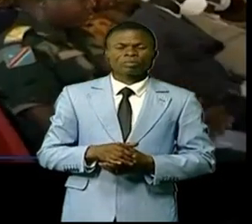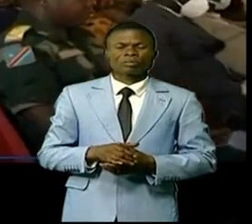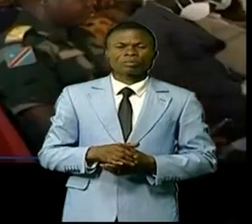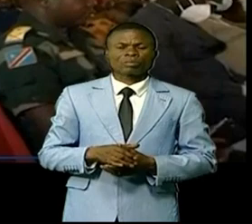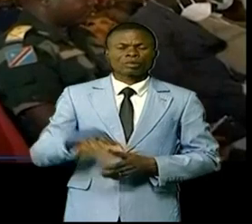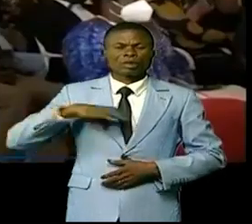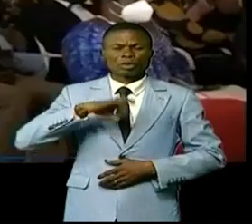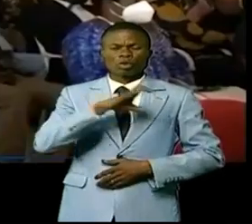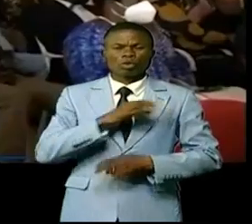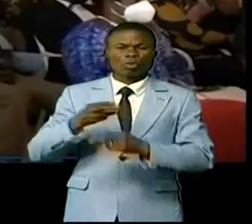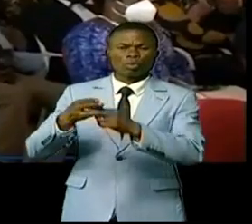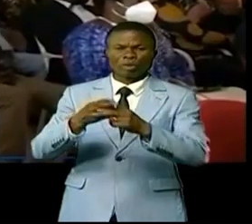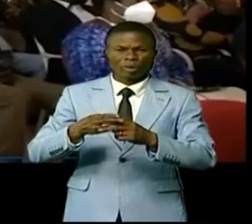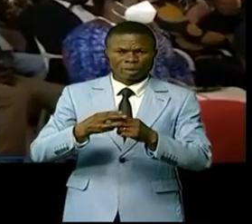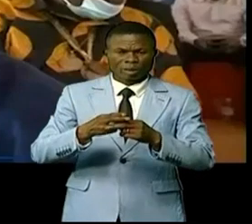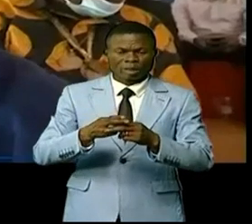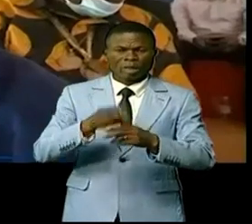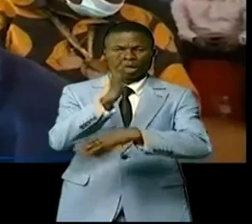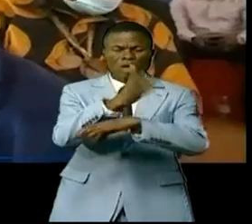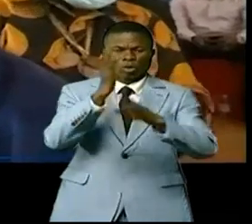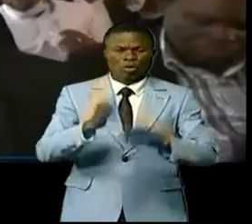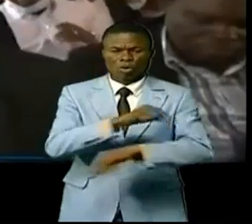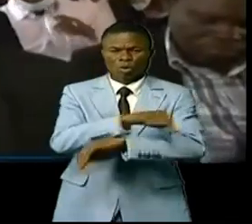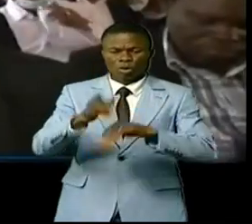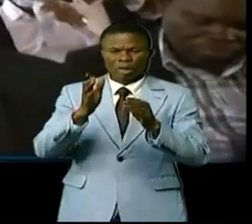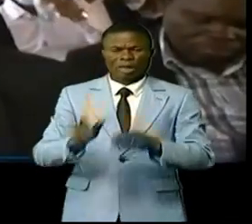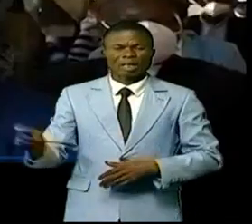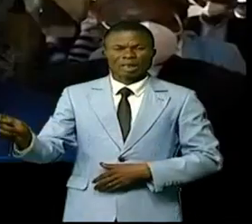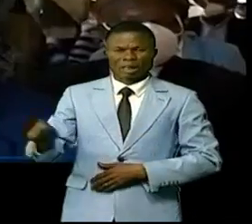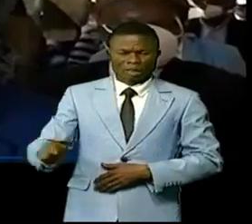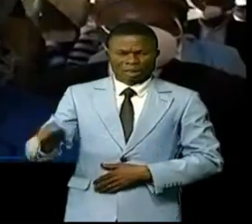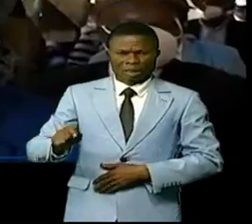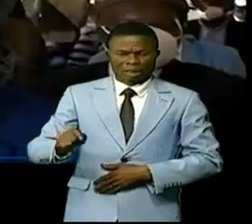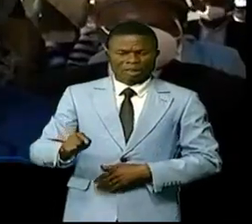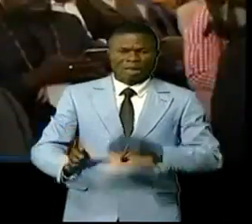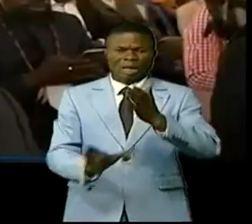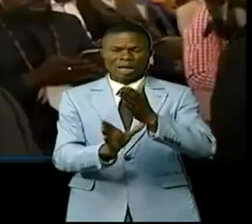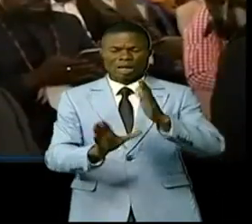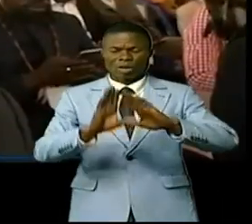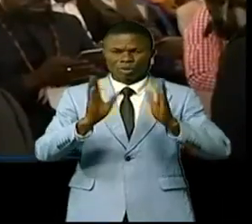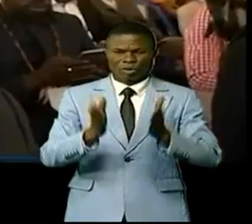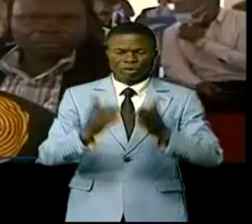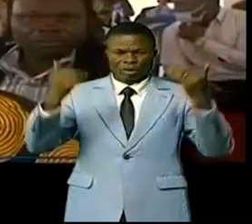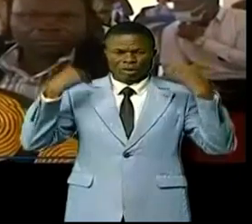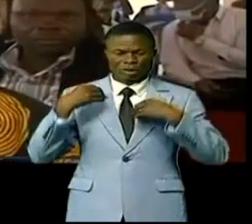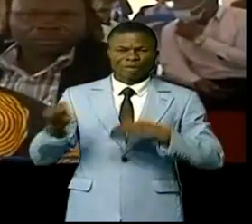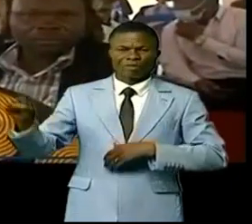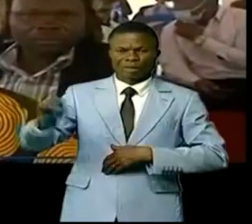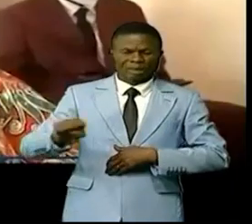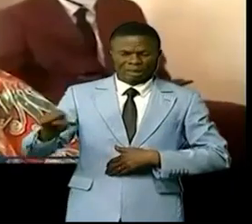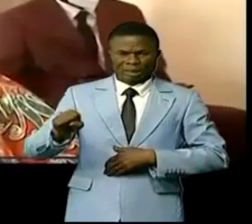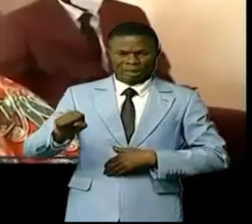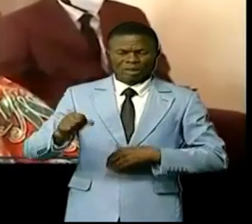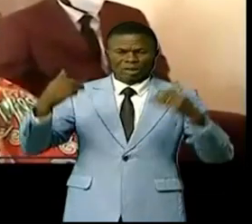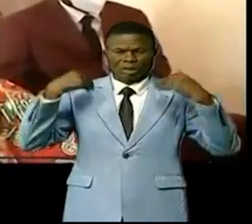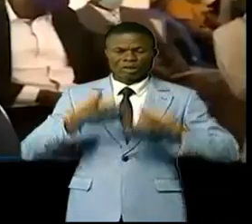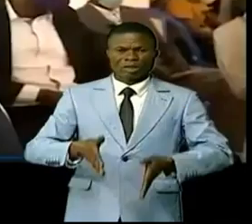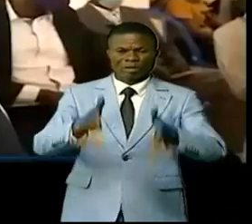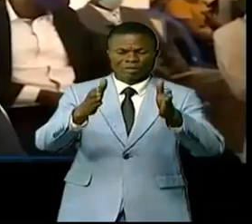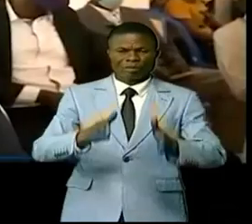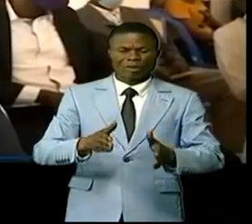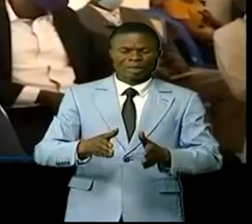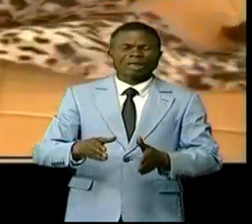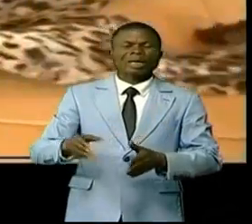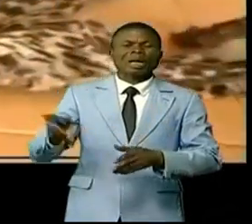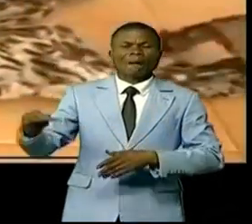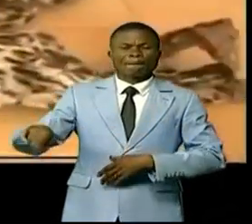comités de sécurité, conseillers, administrateurs de territoire et leurs assistants, chefs de secteur et chefs réunis de 4 coins de son